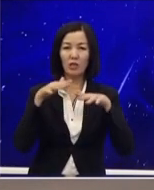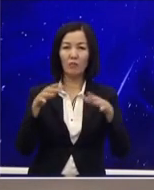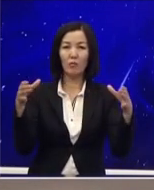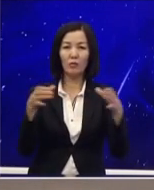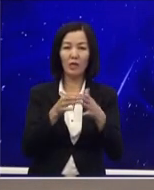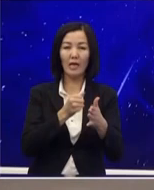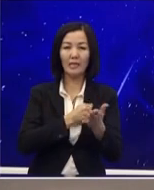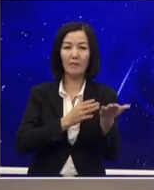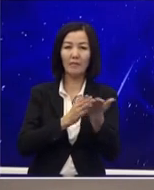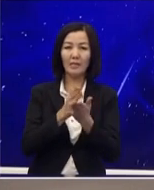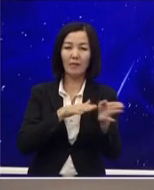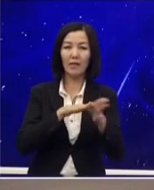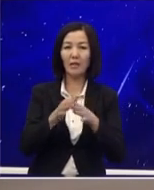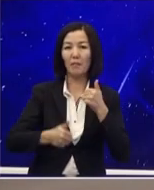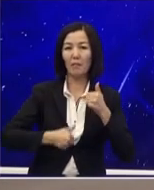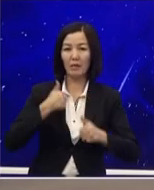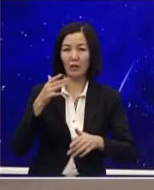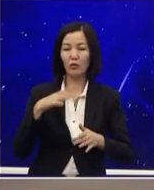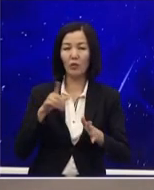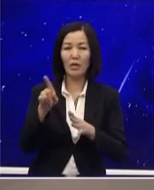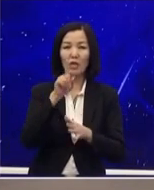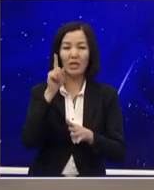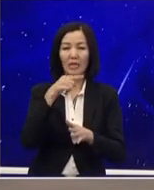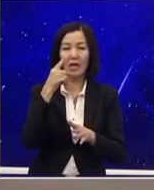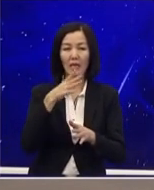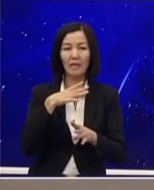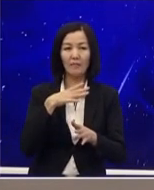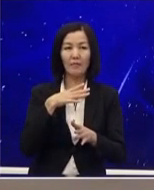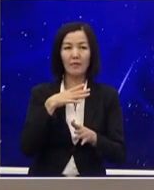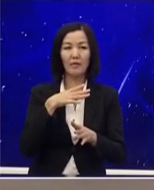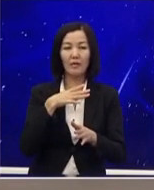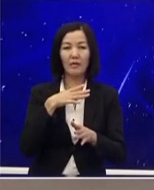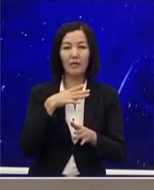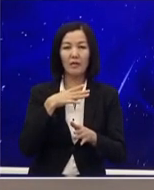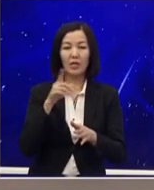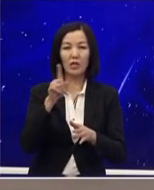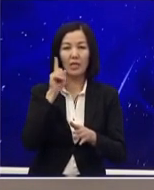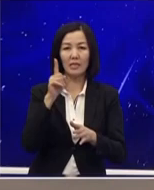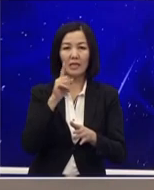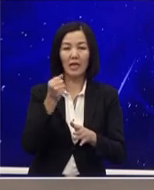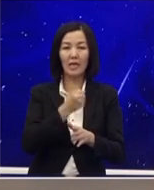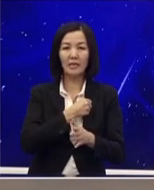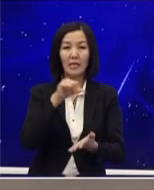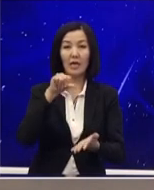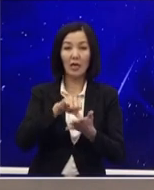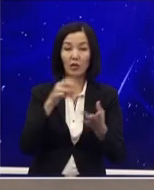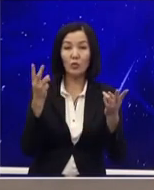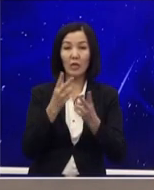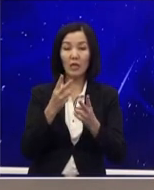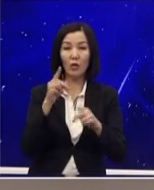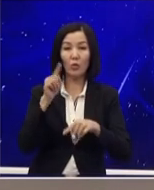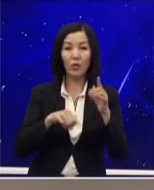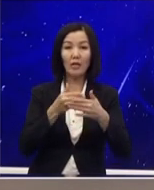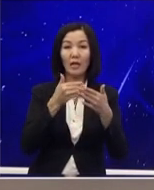бригадасында әскери қызметімді өтегенімді мақтан тұтамын. Жастарға айтарым, жас сарбаздар әскерден келуден қорықпаңдар.